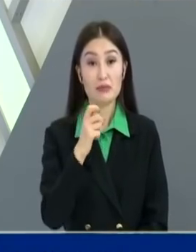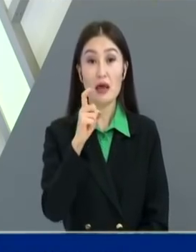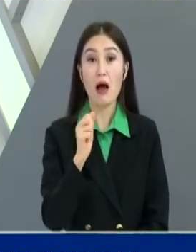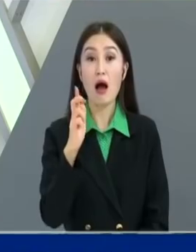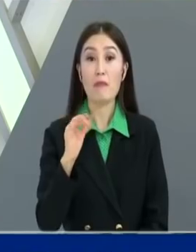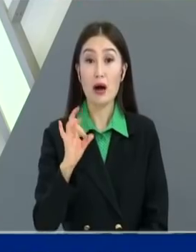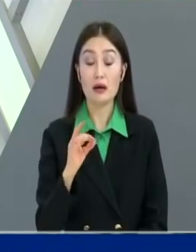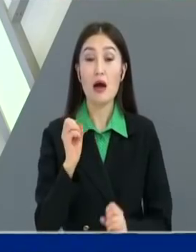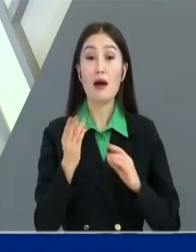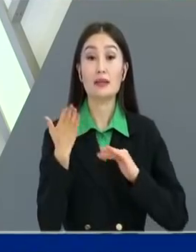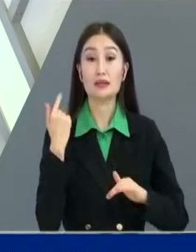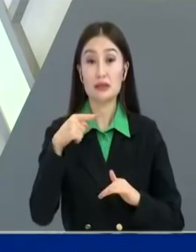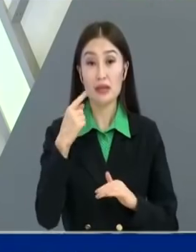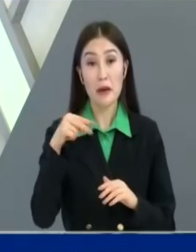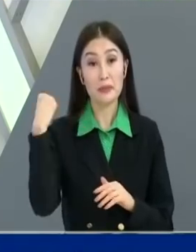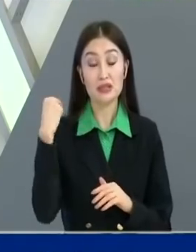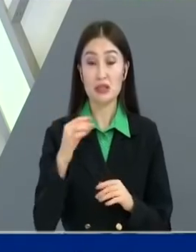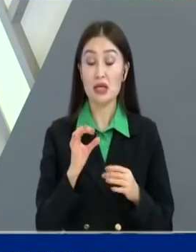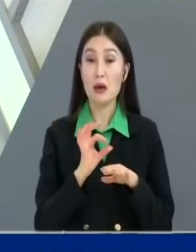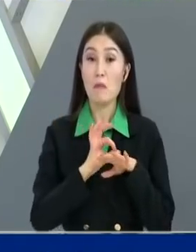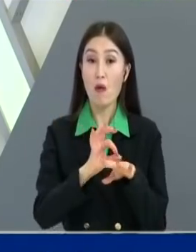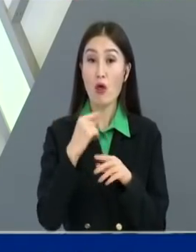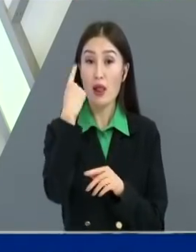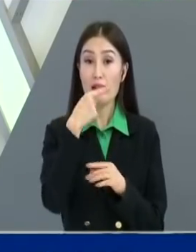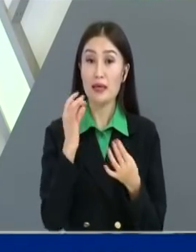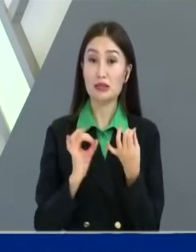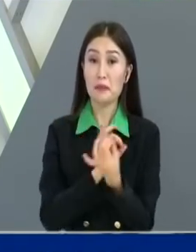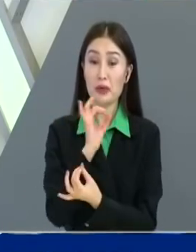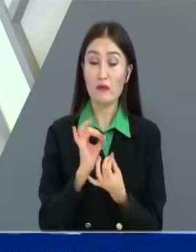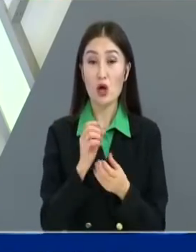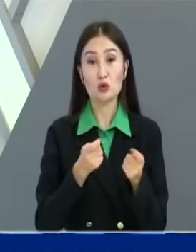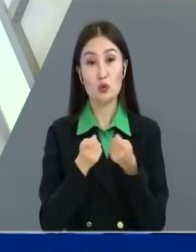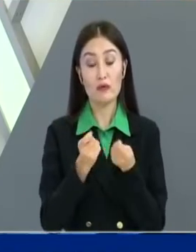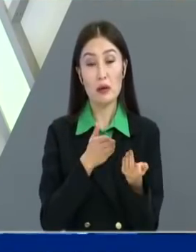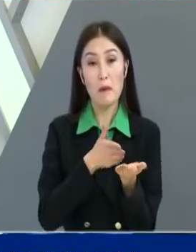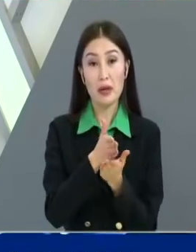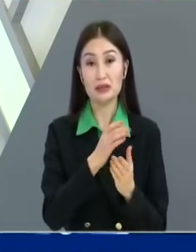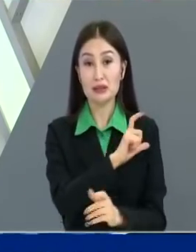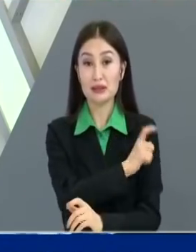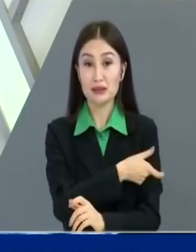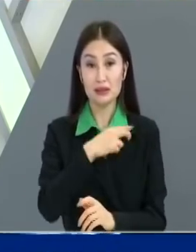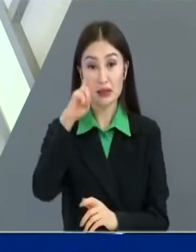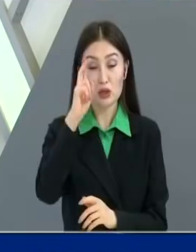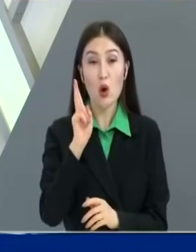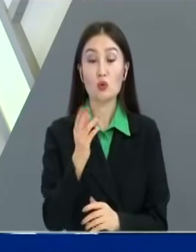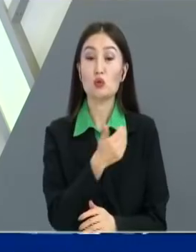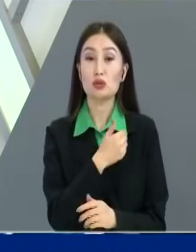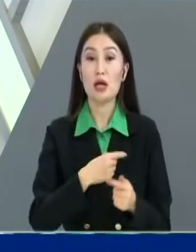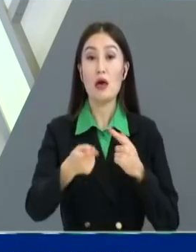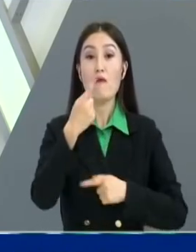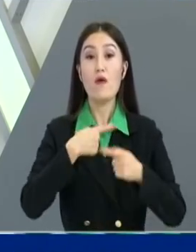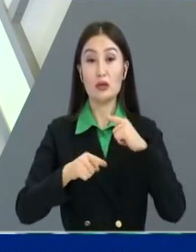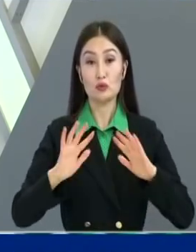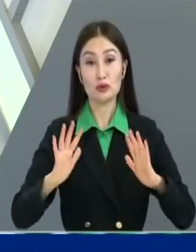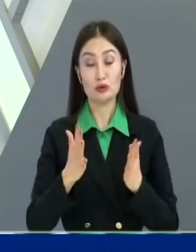ранее сообщалось, президент проводит личные переговоры с руководителями политических сил страны, которые желают вернуть ситуацию в